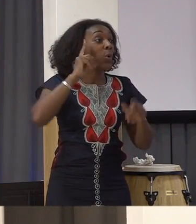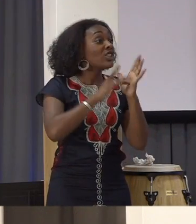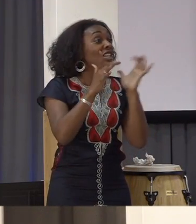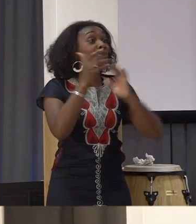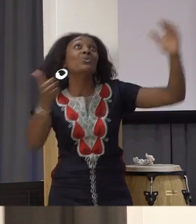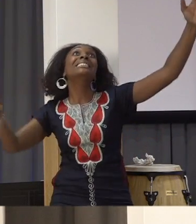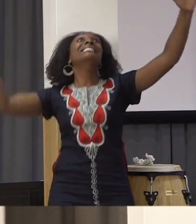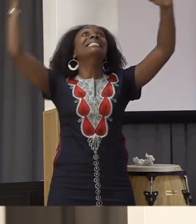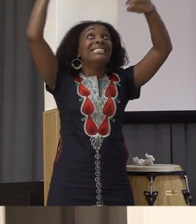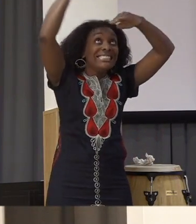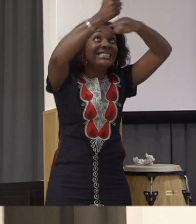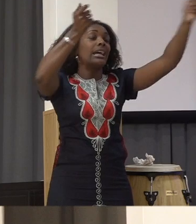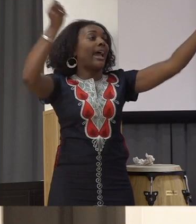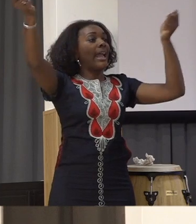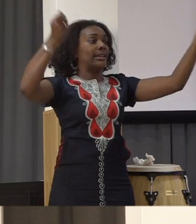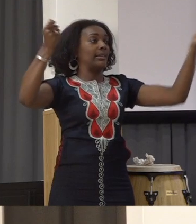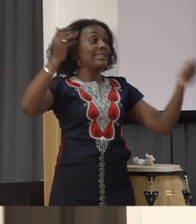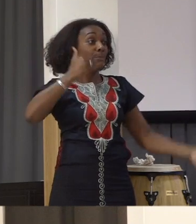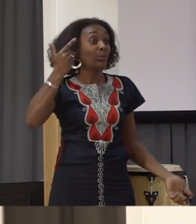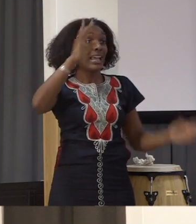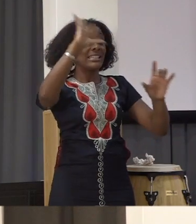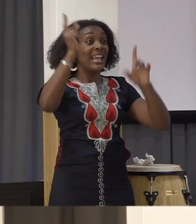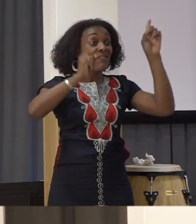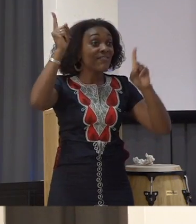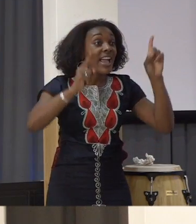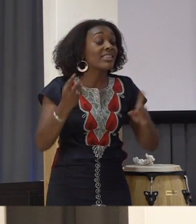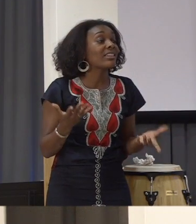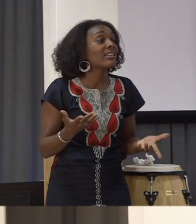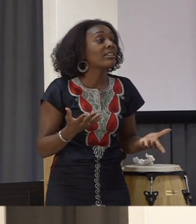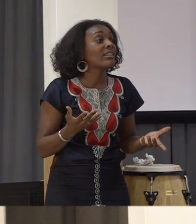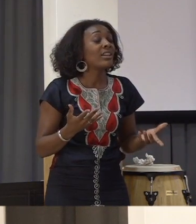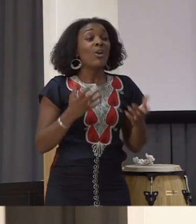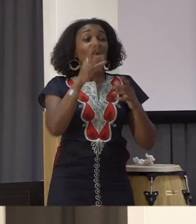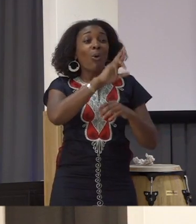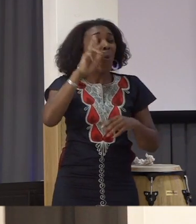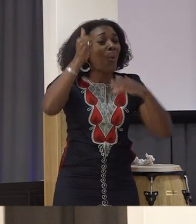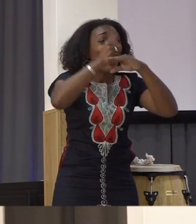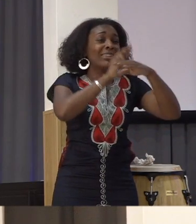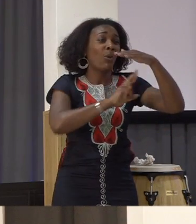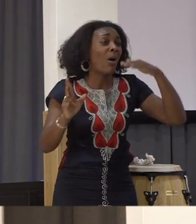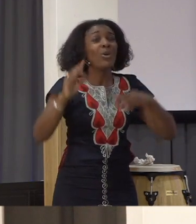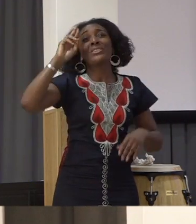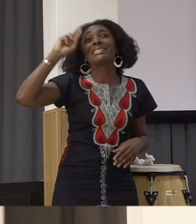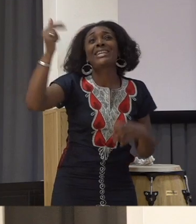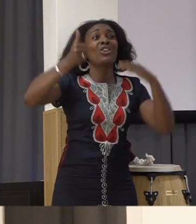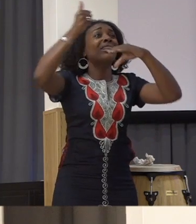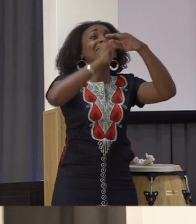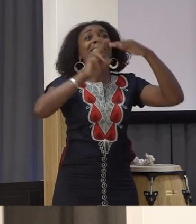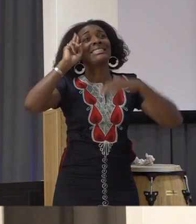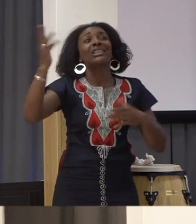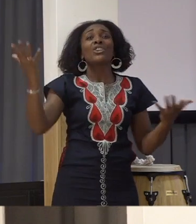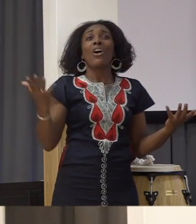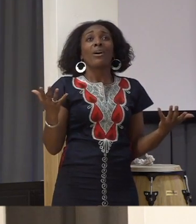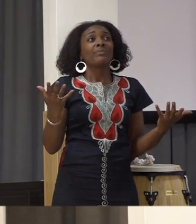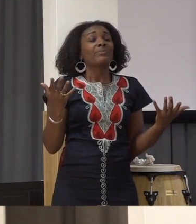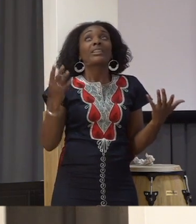sur le ciel. Quand le roi des rois, quand le Seigneur des seigneurs, quand le maître de la création, quand celui par